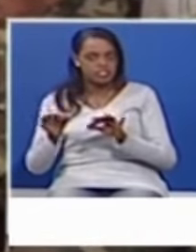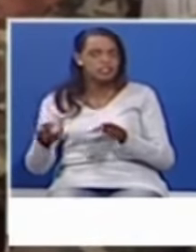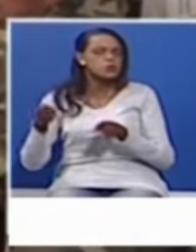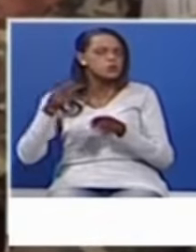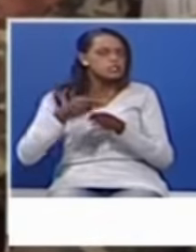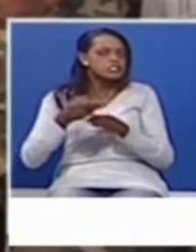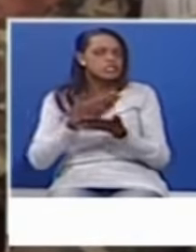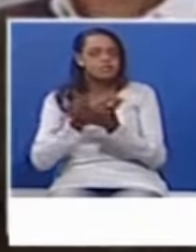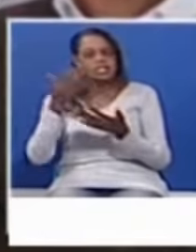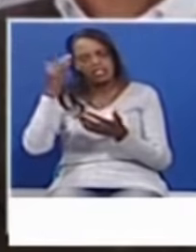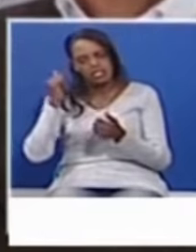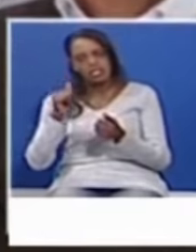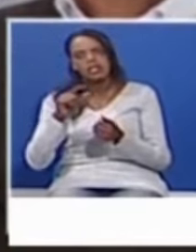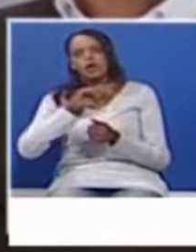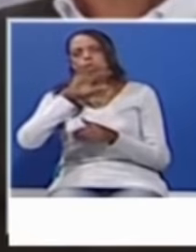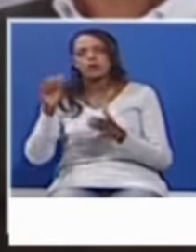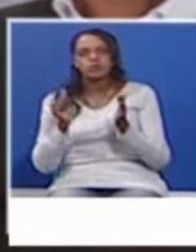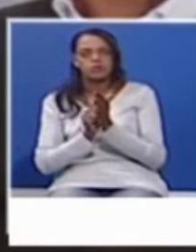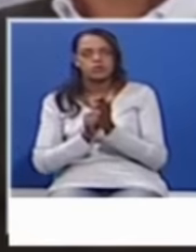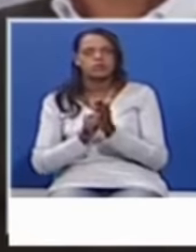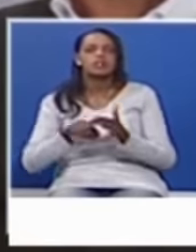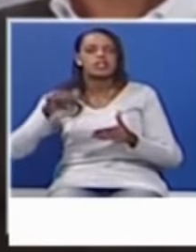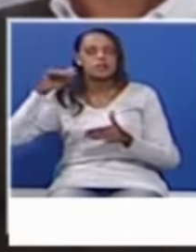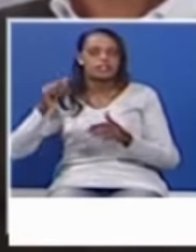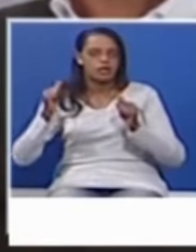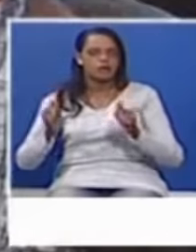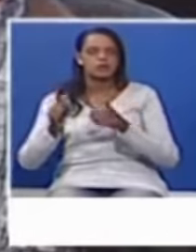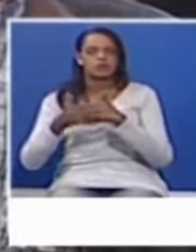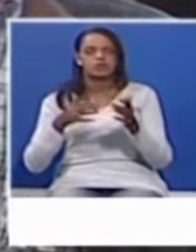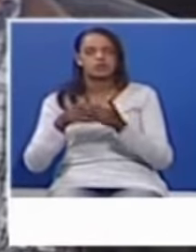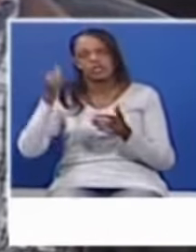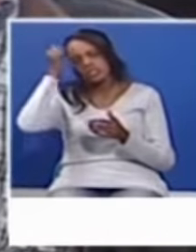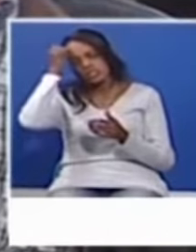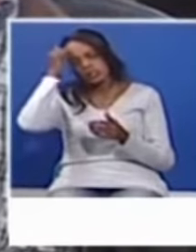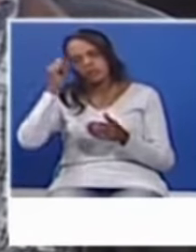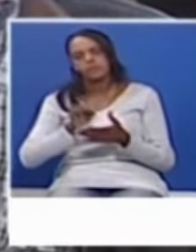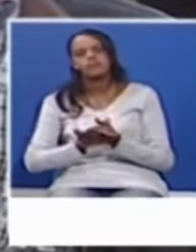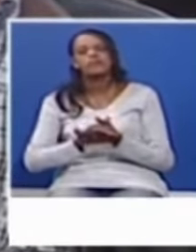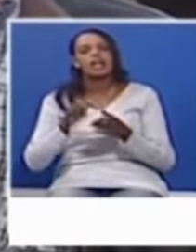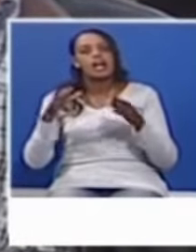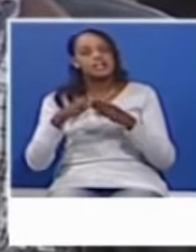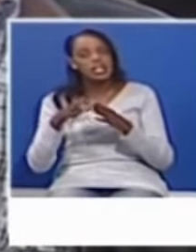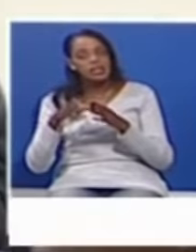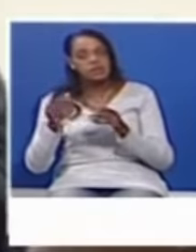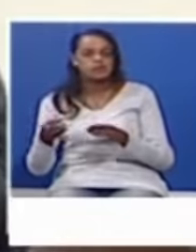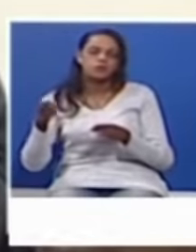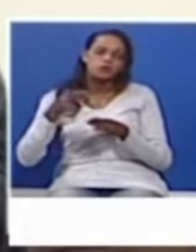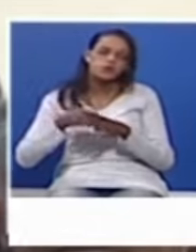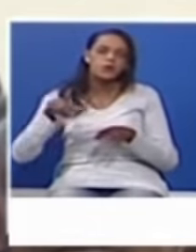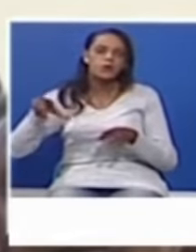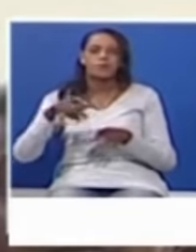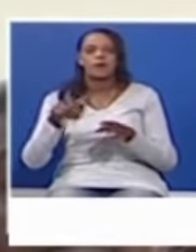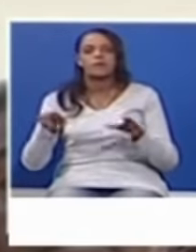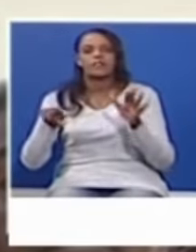ከም ዘይክእል ብምሕባር ኩሎም ዝምልከቶም ሰብ መዚ ንዕቤቱ ኣበርቲዖም ክሰርሑ ኣዘኻኺሩ ተሳተፍቲ ብወገኖም ኣብ ምሕያል ከማዊ ኣብያተ